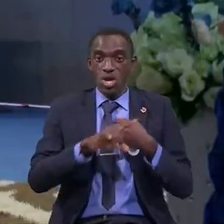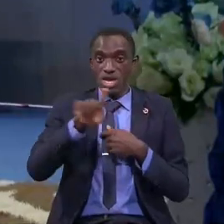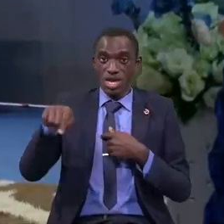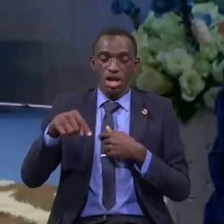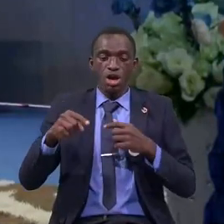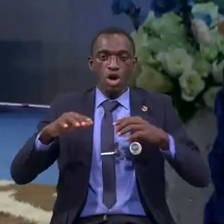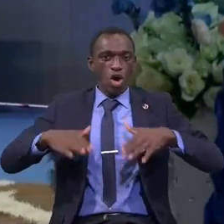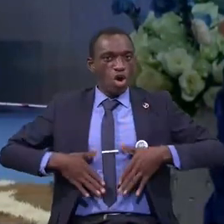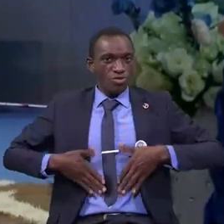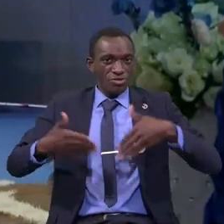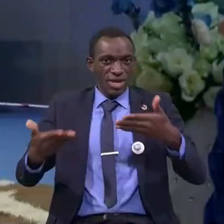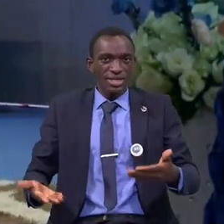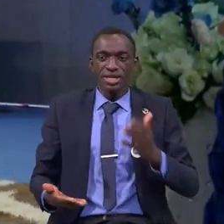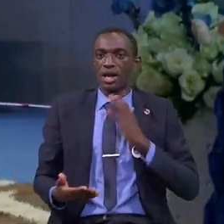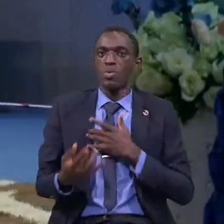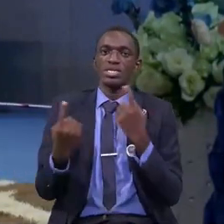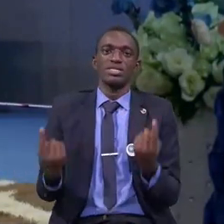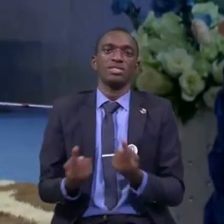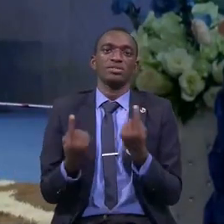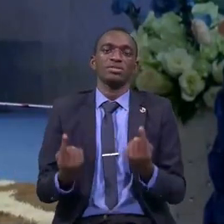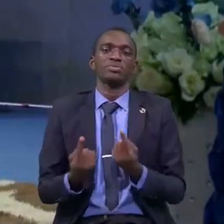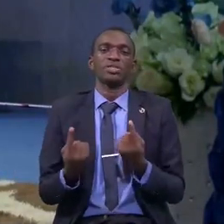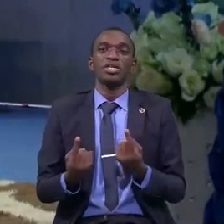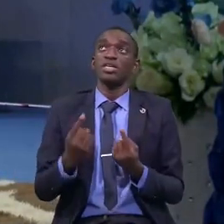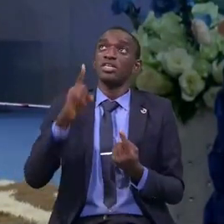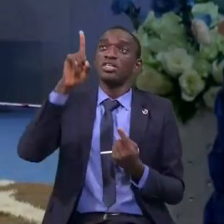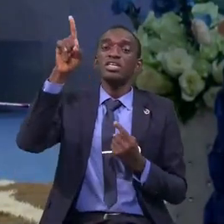Si nous confessons nos péchés,